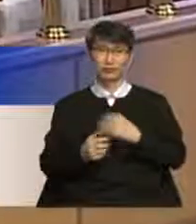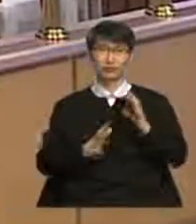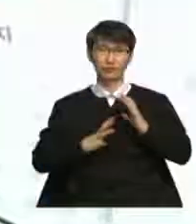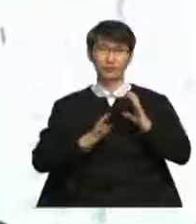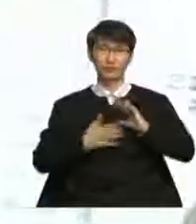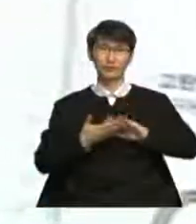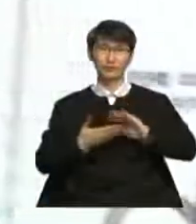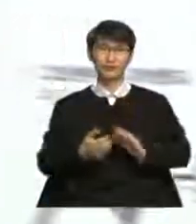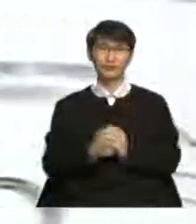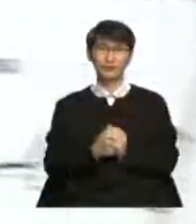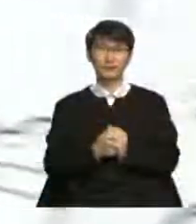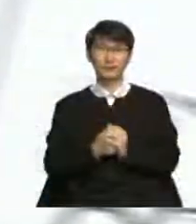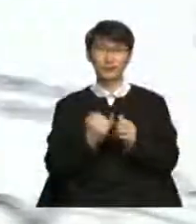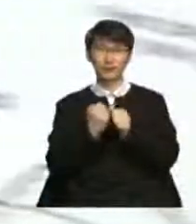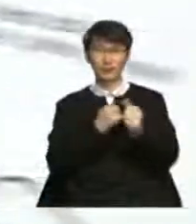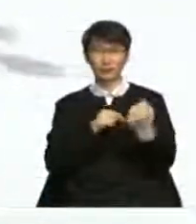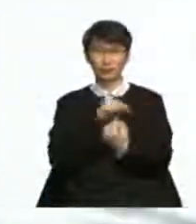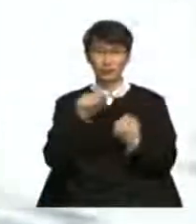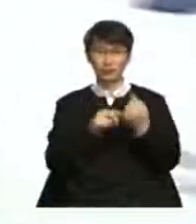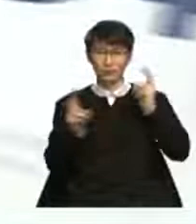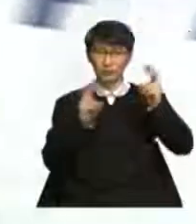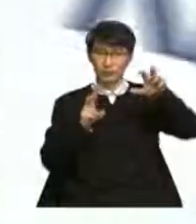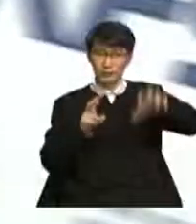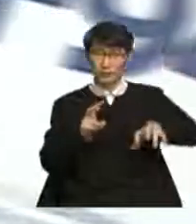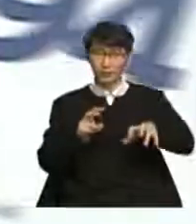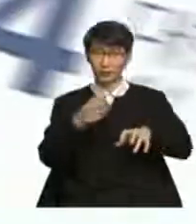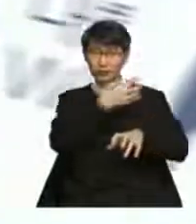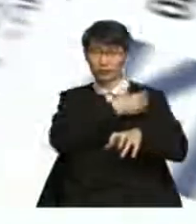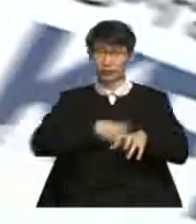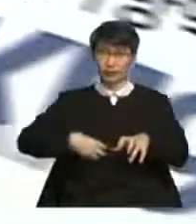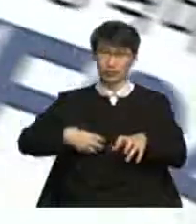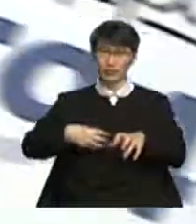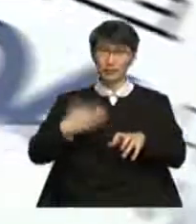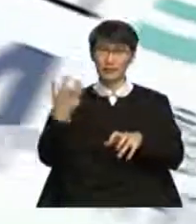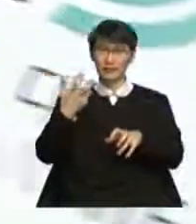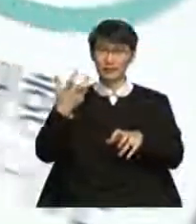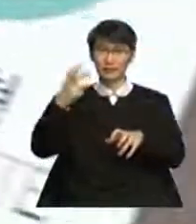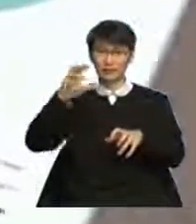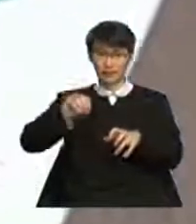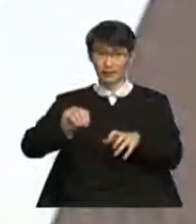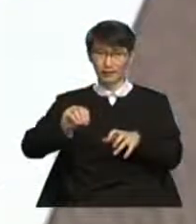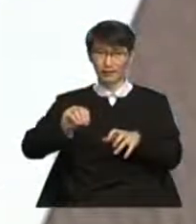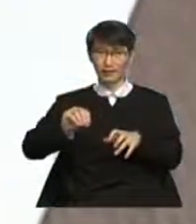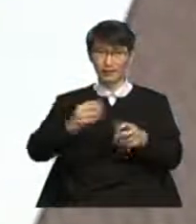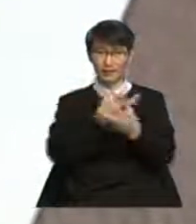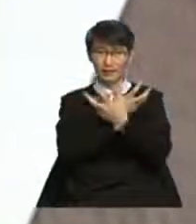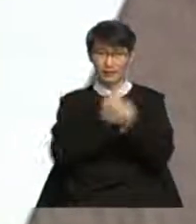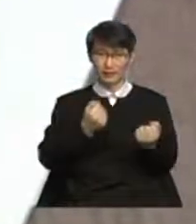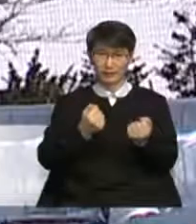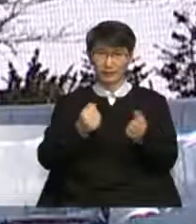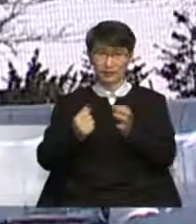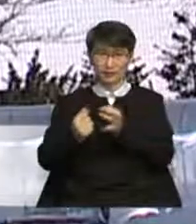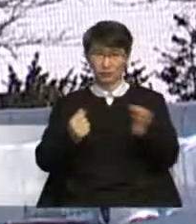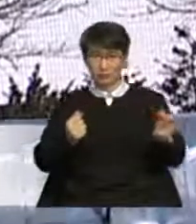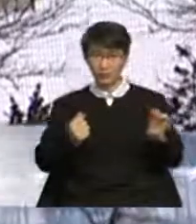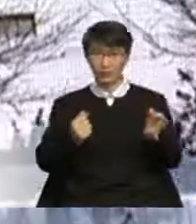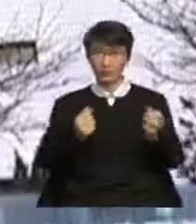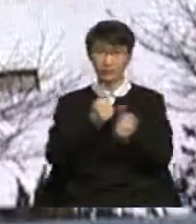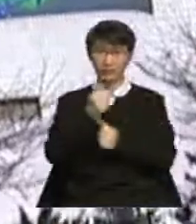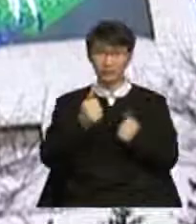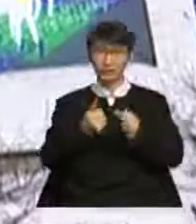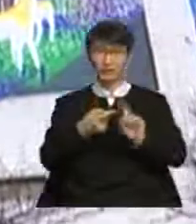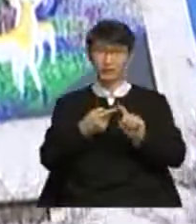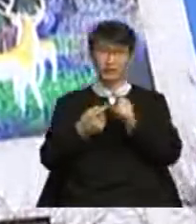드렸습니다 남편이 운영하는 회사에서 구청이 마스크를 70만 장이나 수의계약으로 구입했는데 해당 구 여는